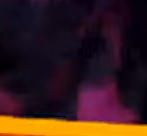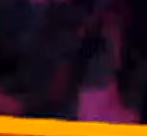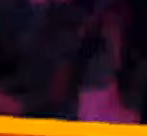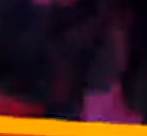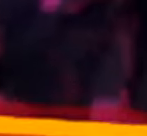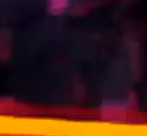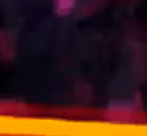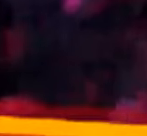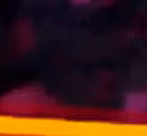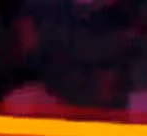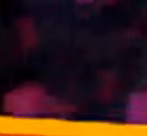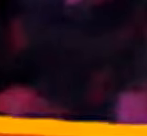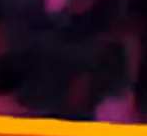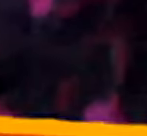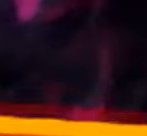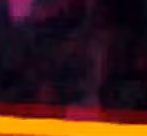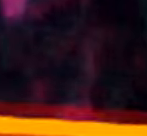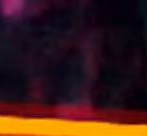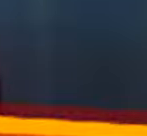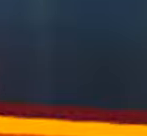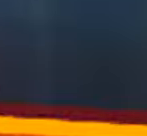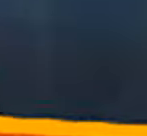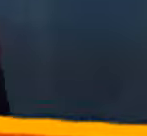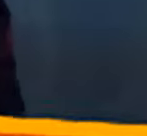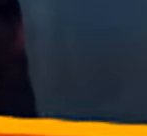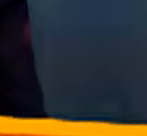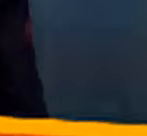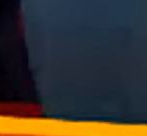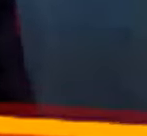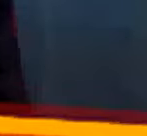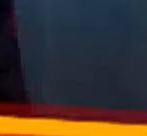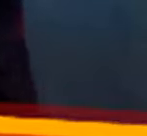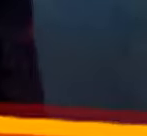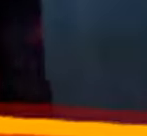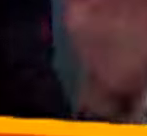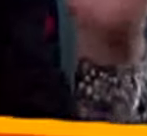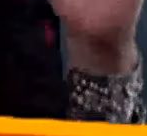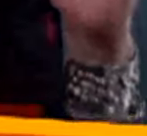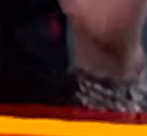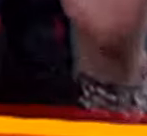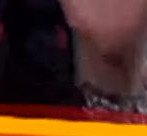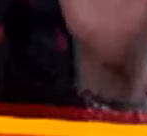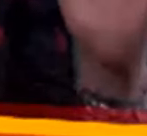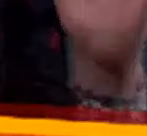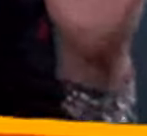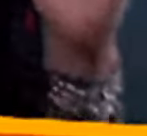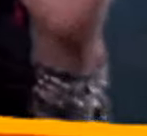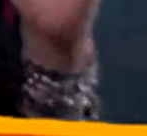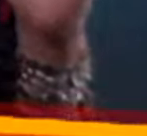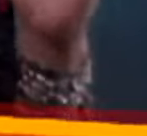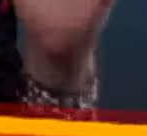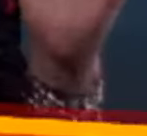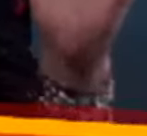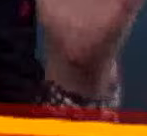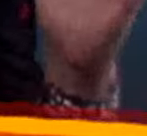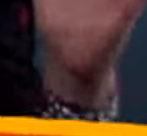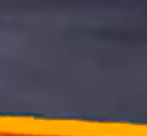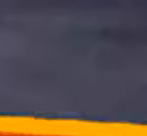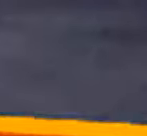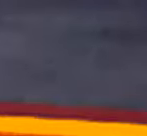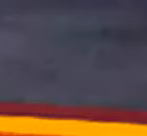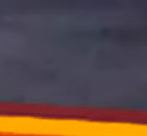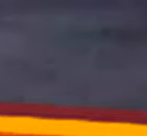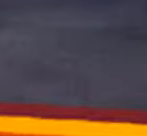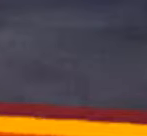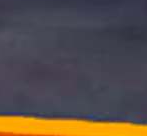akusasyong isinasangkalan daw ng US ang Pilipinas laban sa China, sinagot ni U.S. Ambassador to the Philippines Mary Kay